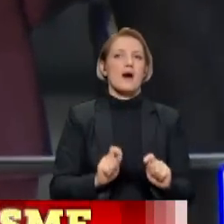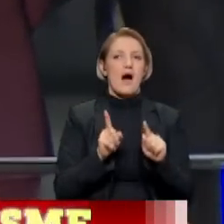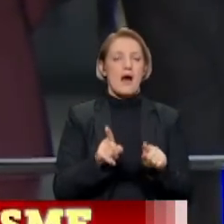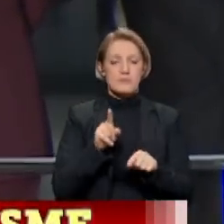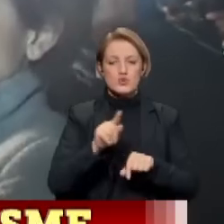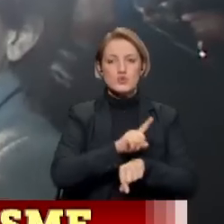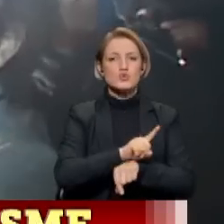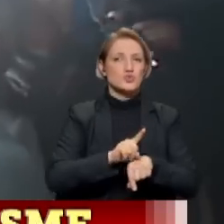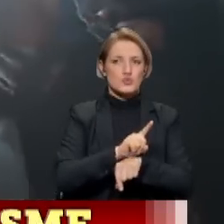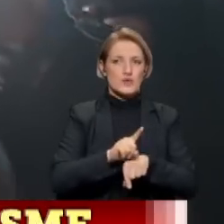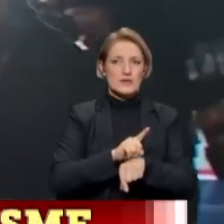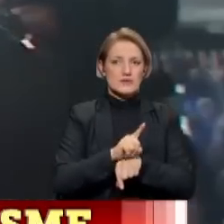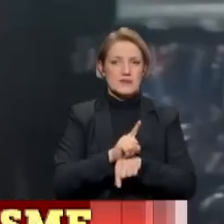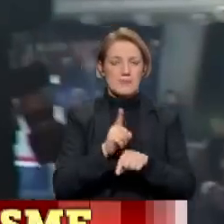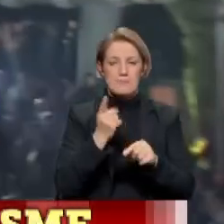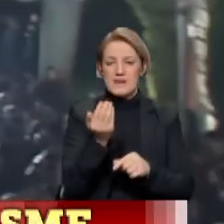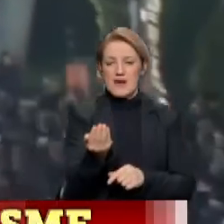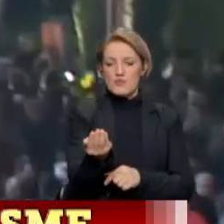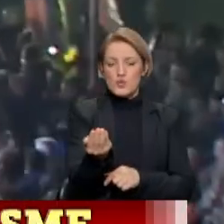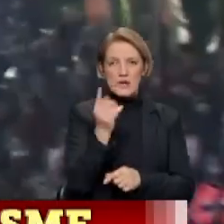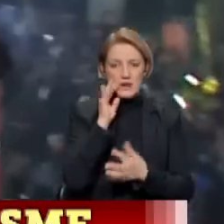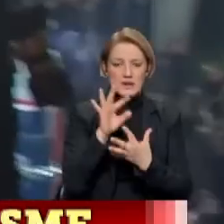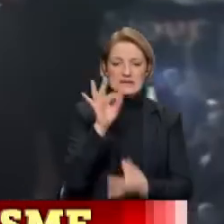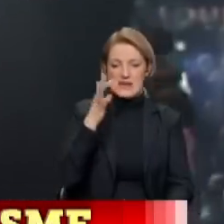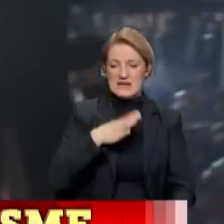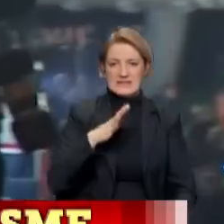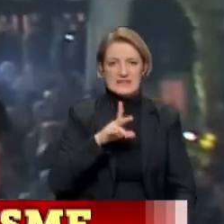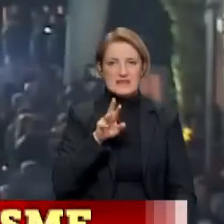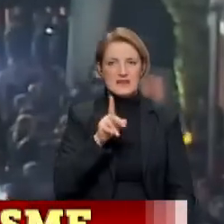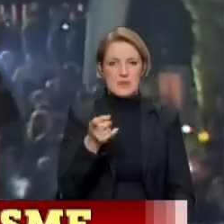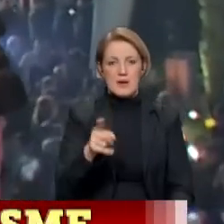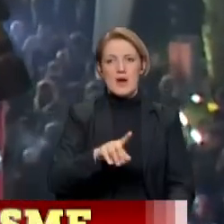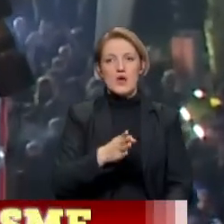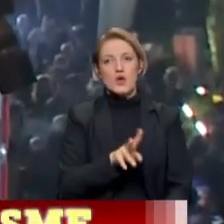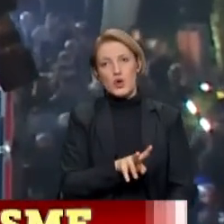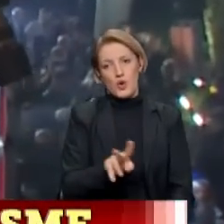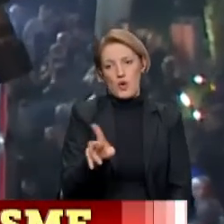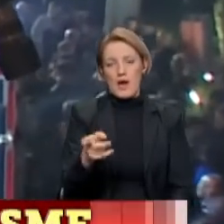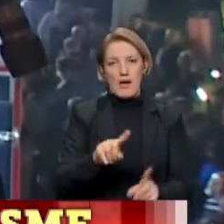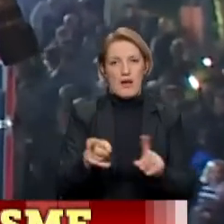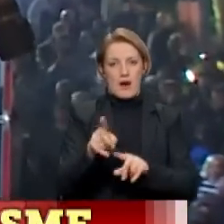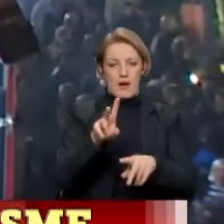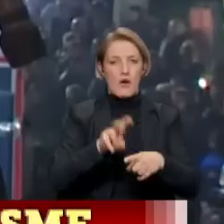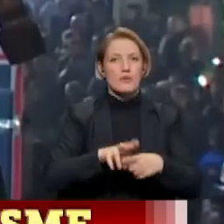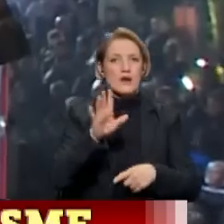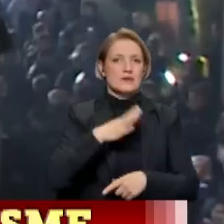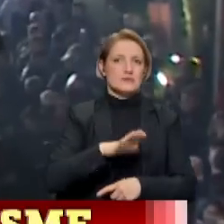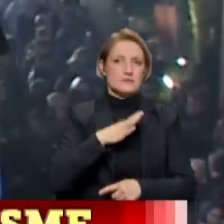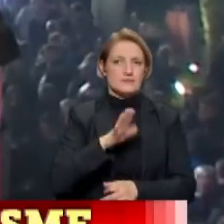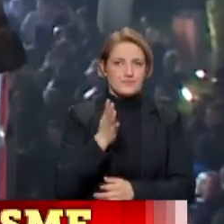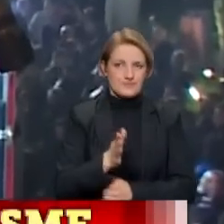bu süreci bir avuç insanın istediği yörüngeye oturtmak